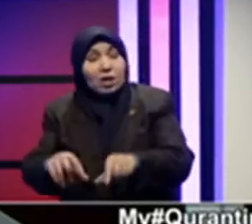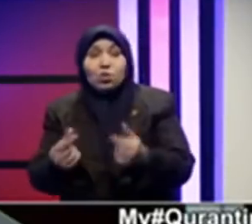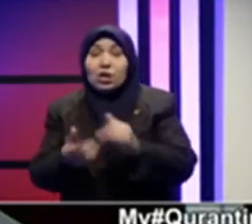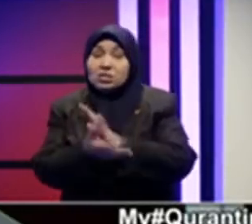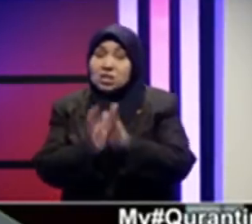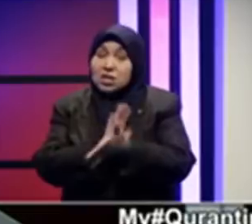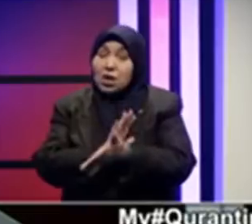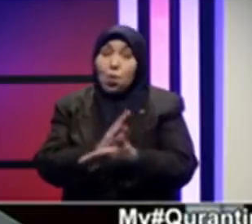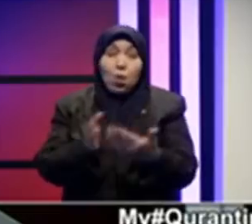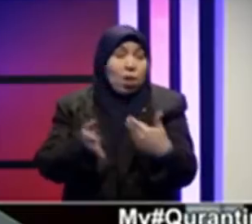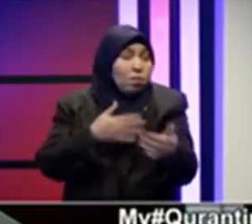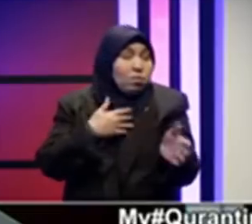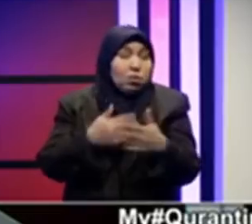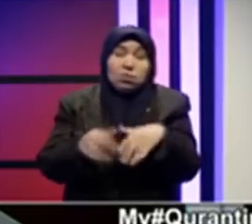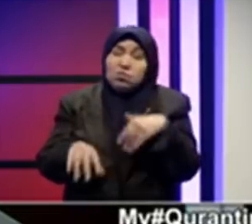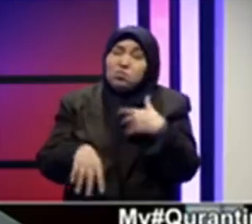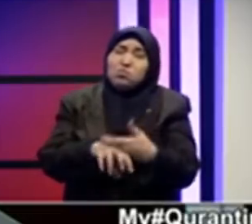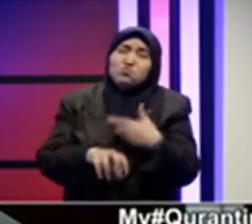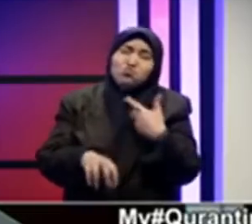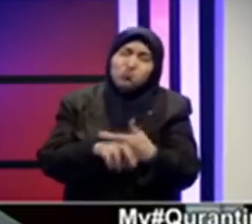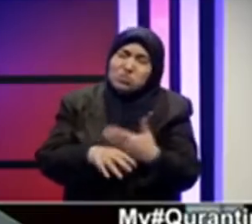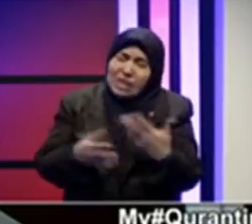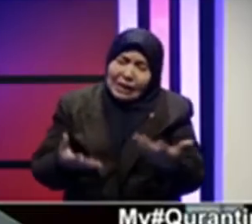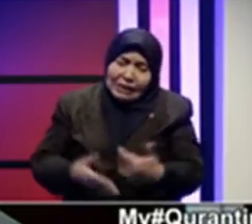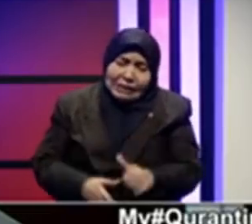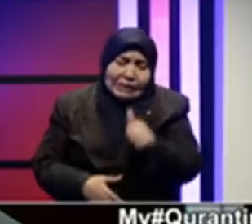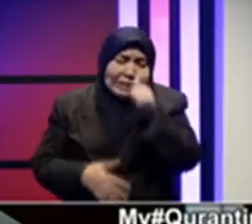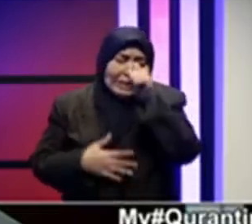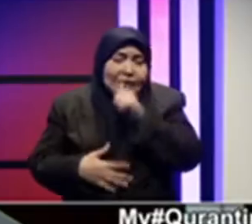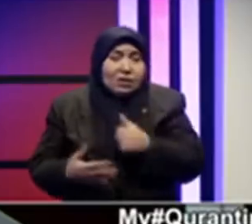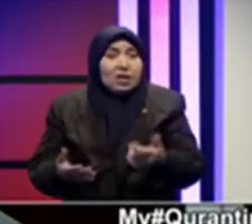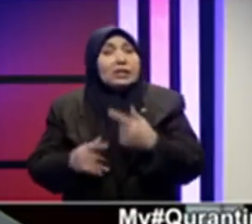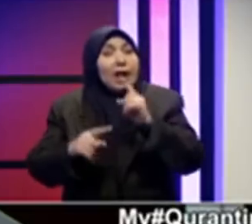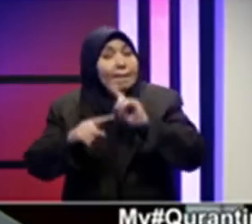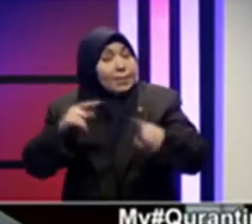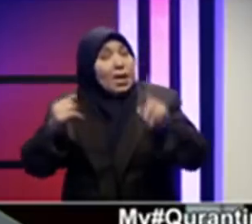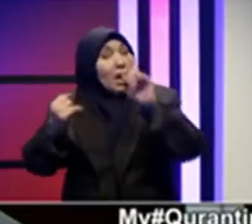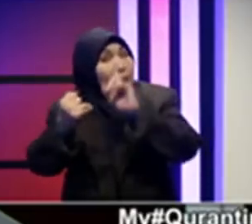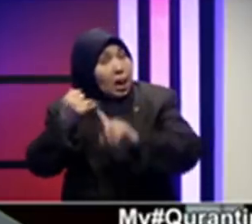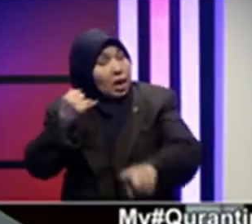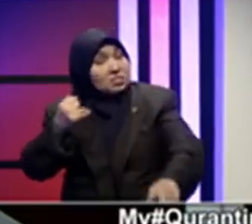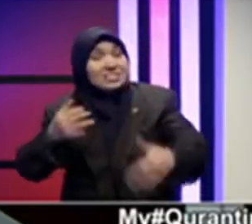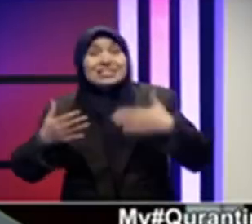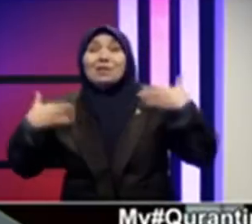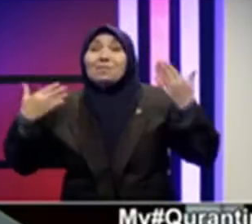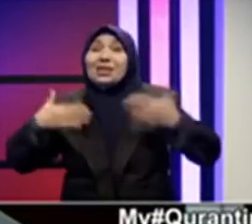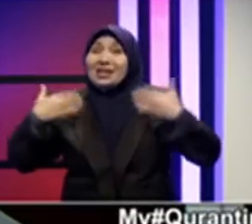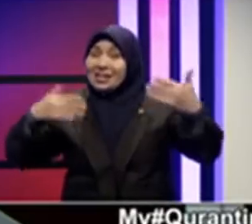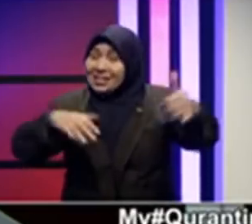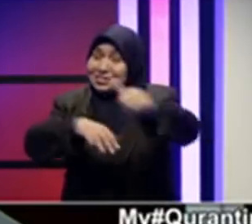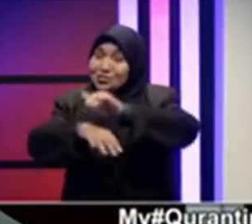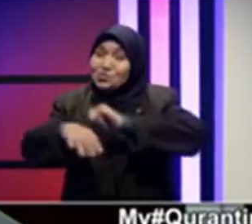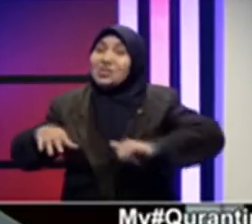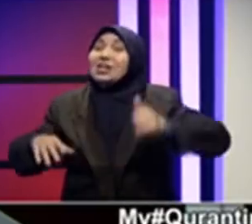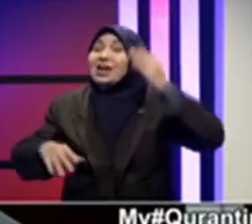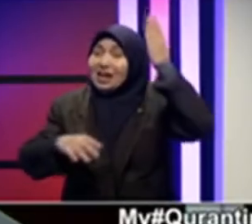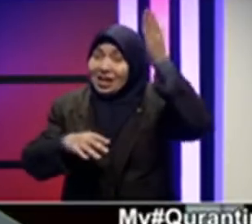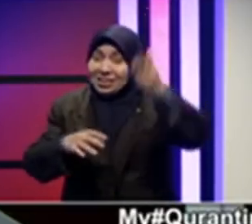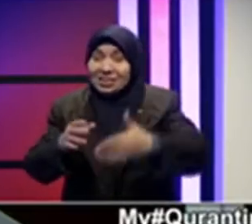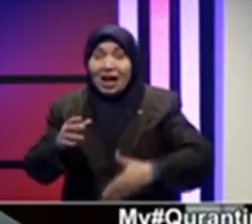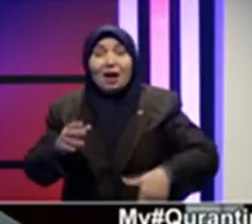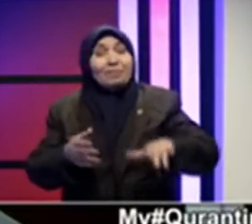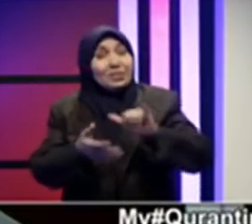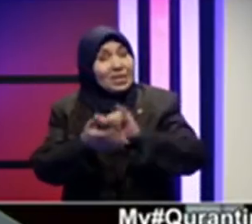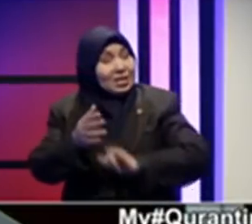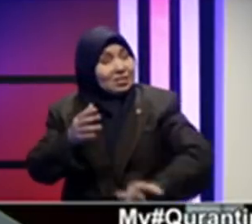walaupun susah-susah di sini, tetapi akhirnya gembira di sana nanti. Itu ayat yang ke-70. Ya, sebagai